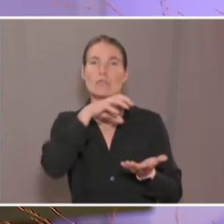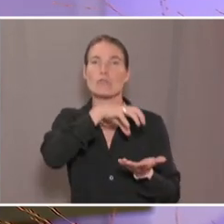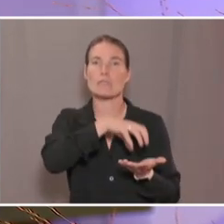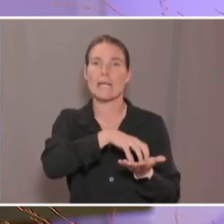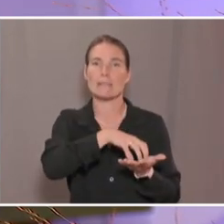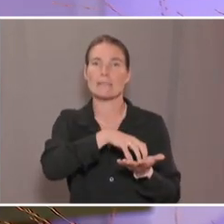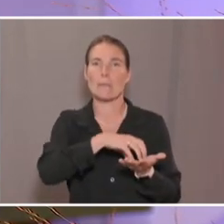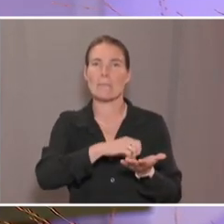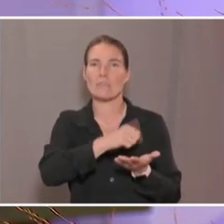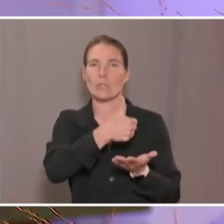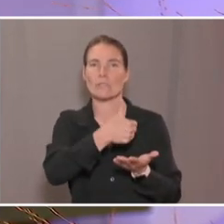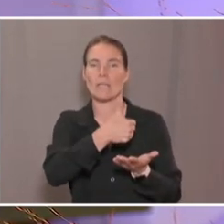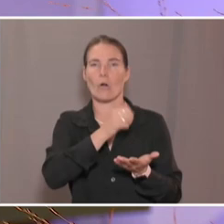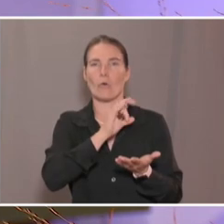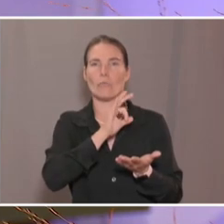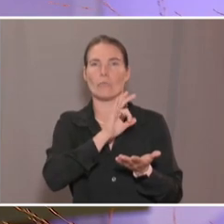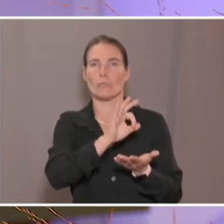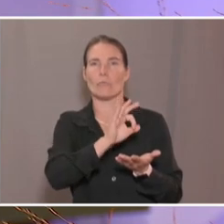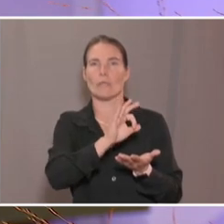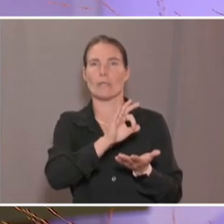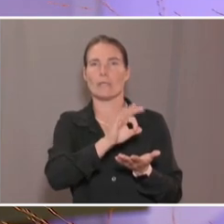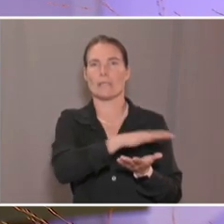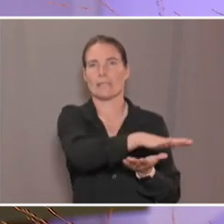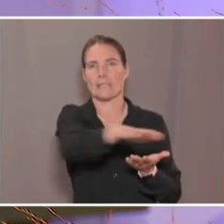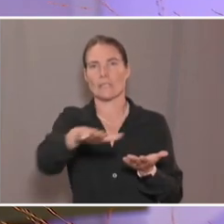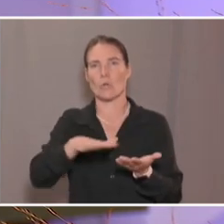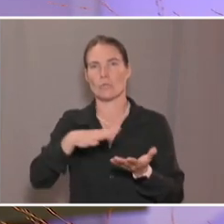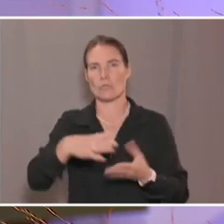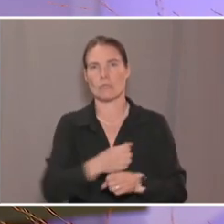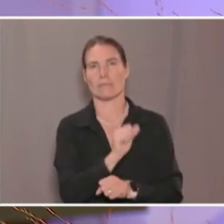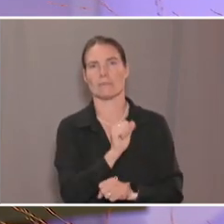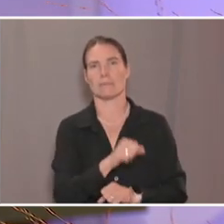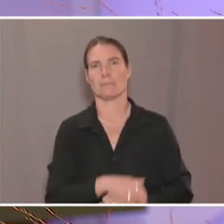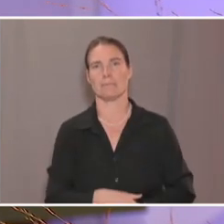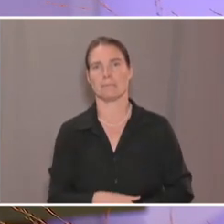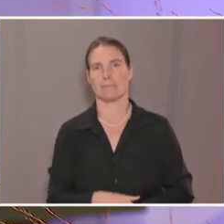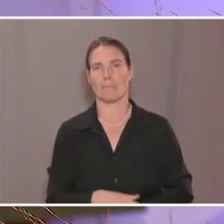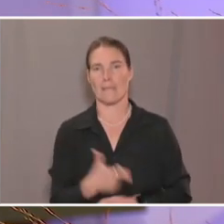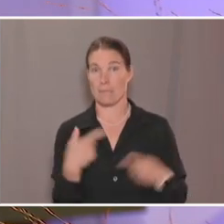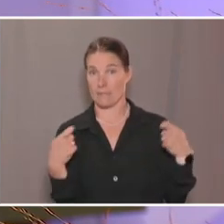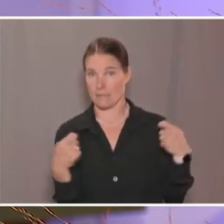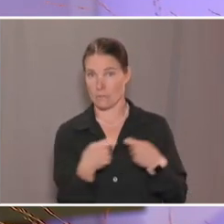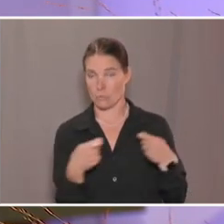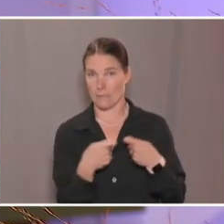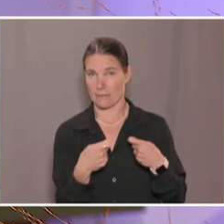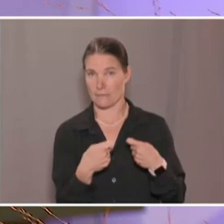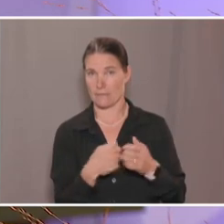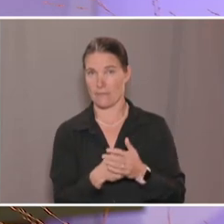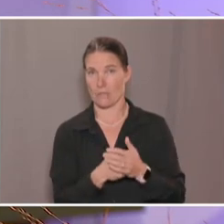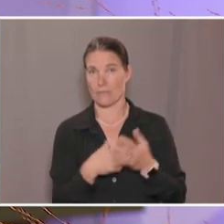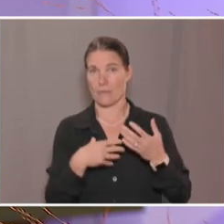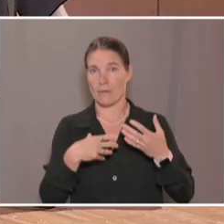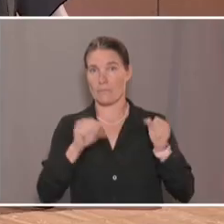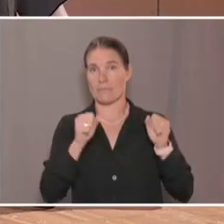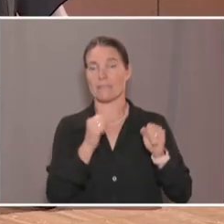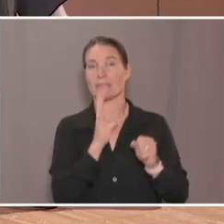im Besonderen für diese Stadt erreicht hat. Und ich bin sehr gespannt auf die Festrede von